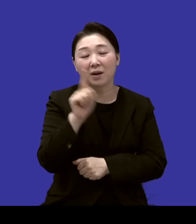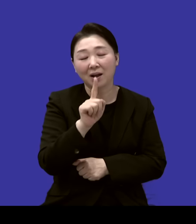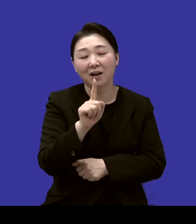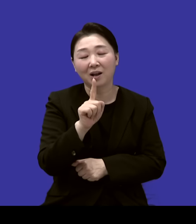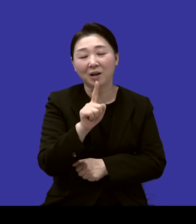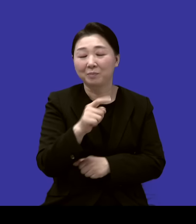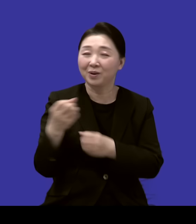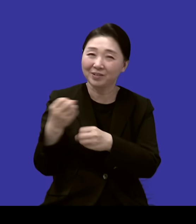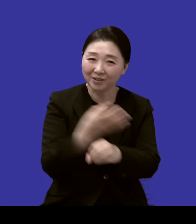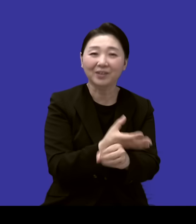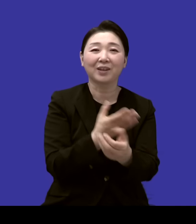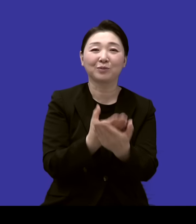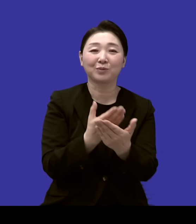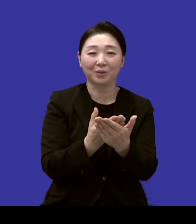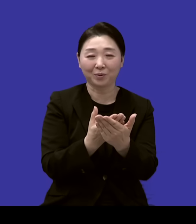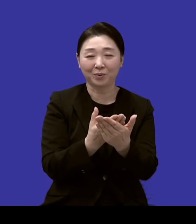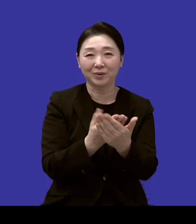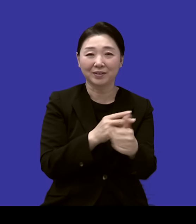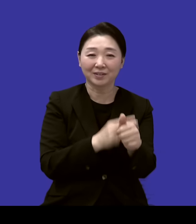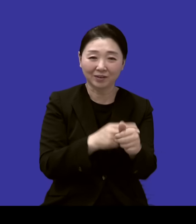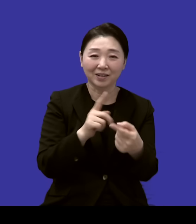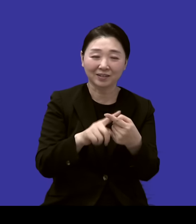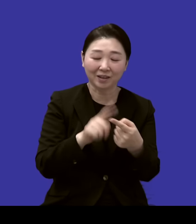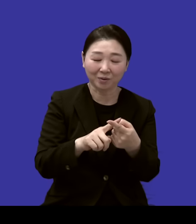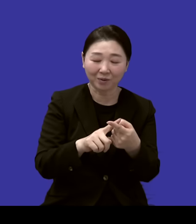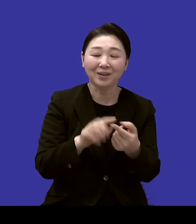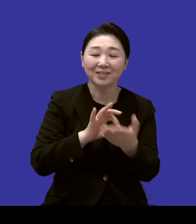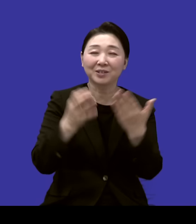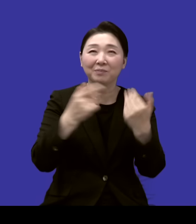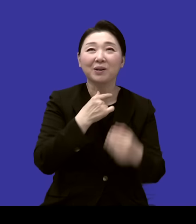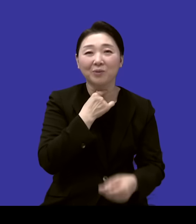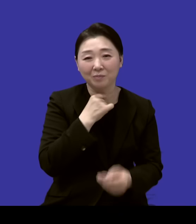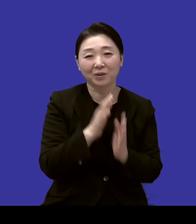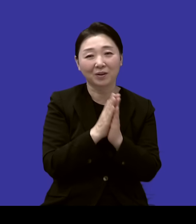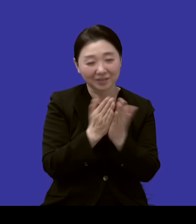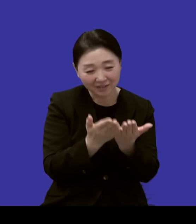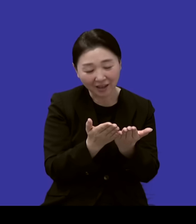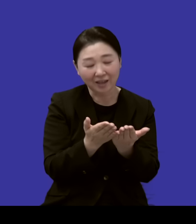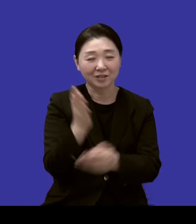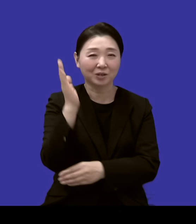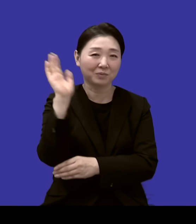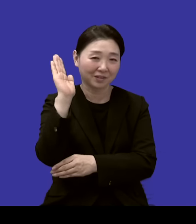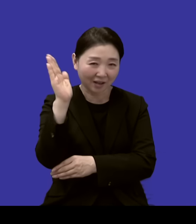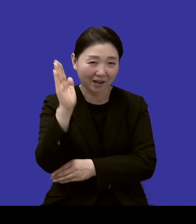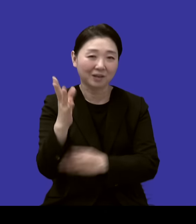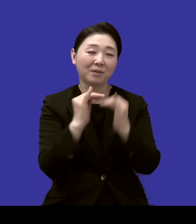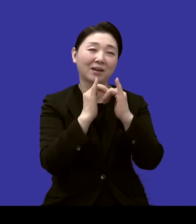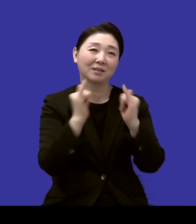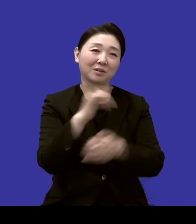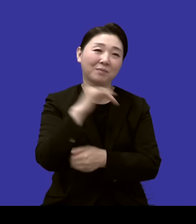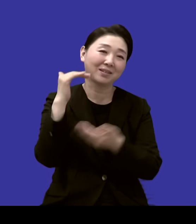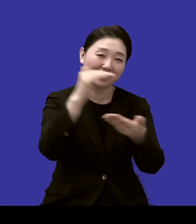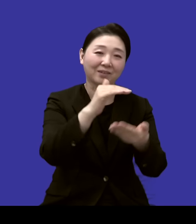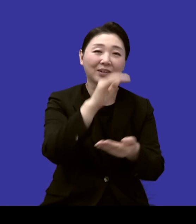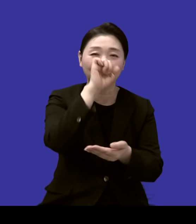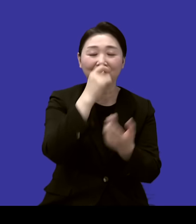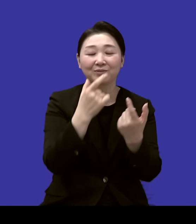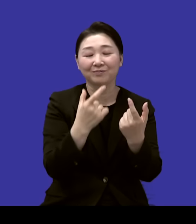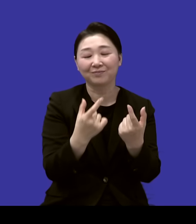전해주는 선생님으로서 쓰임받는 형 작가님을 응원하겠고요. 책으로 또 직접 특강으로 많은 분들에게 그런 메시지를 전해주는